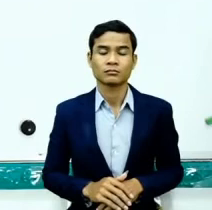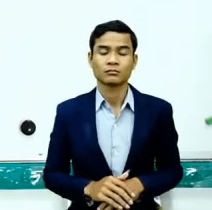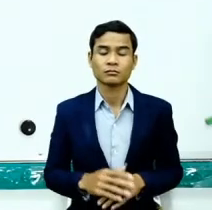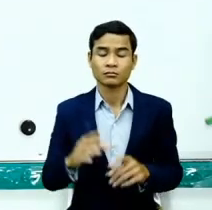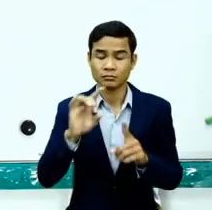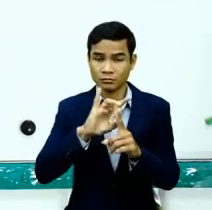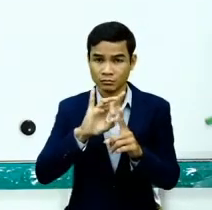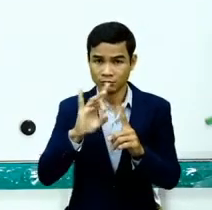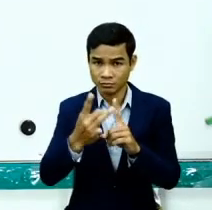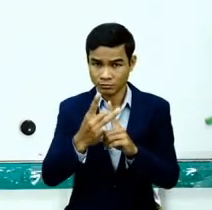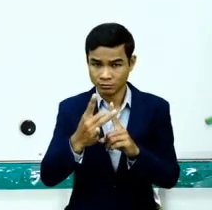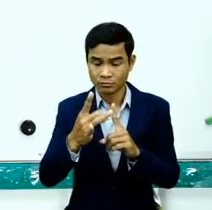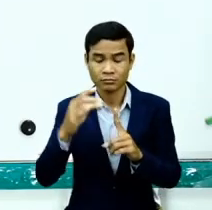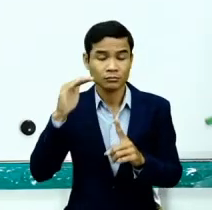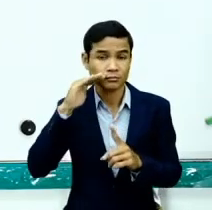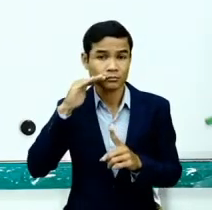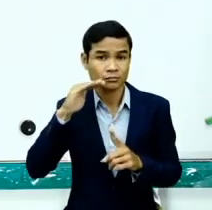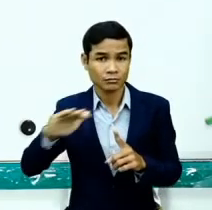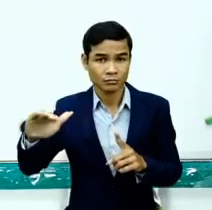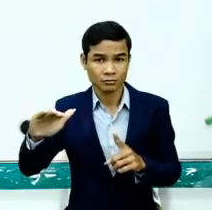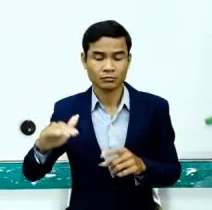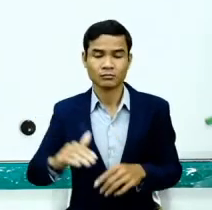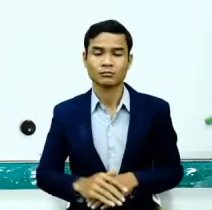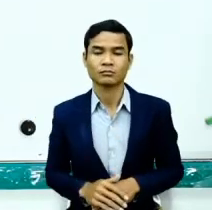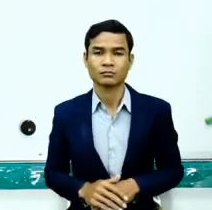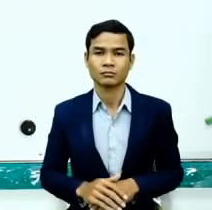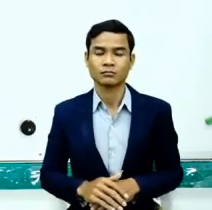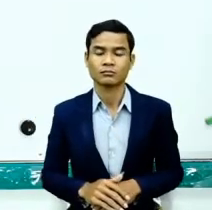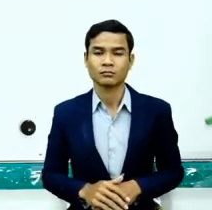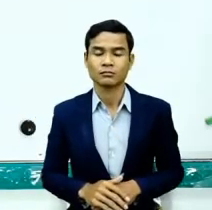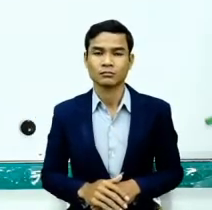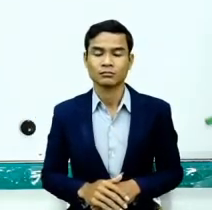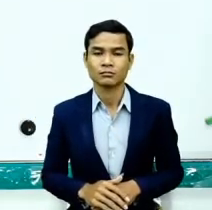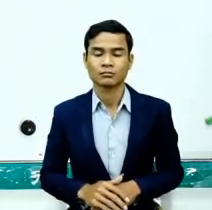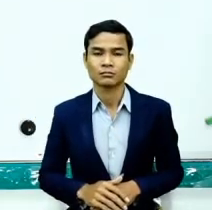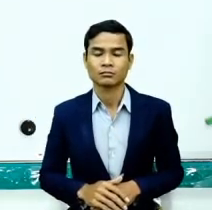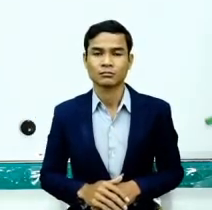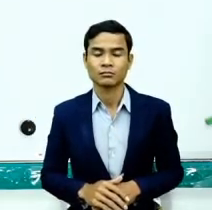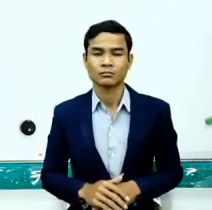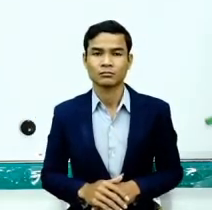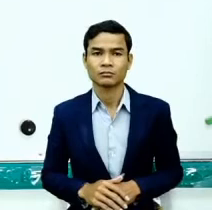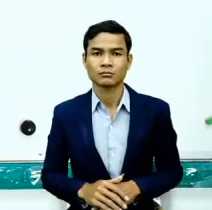chà rực bia sốc hiệp